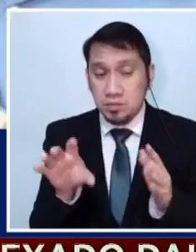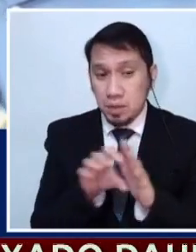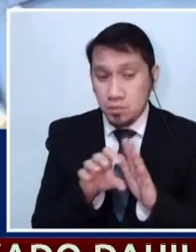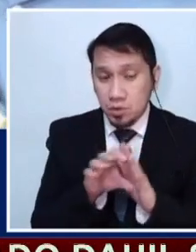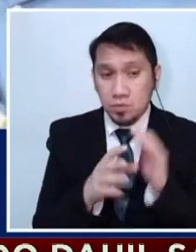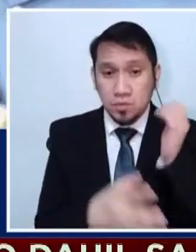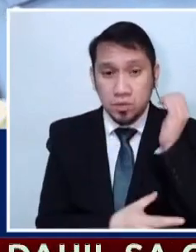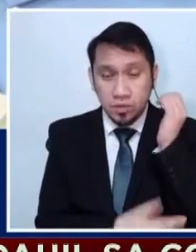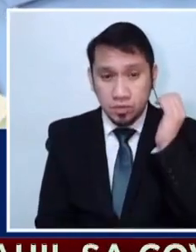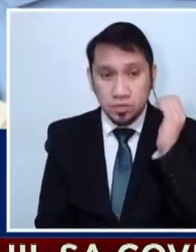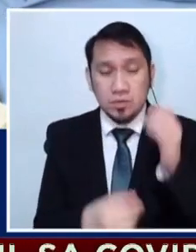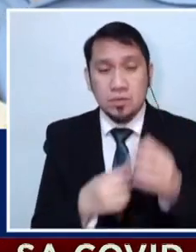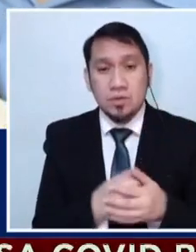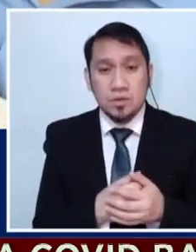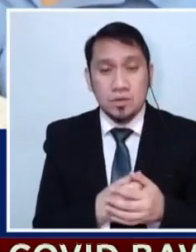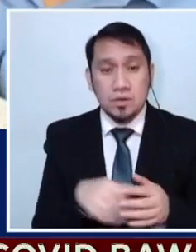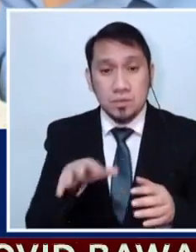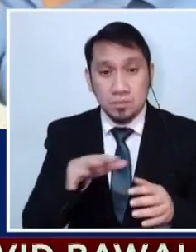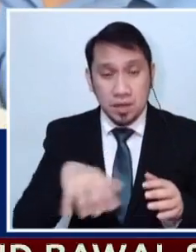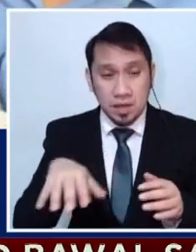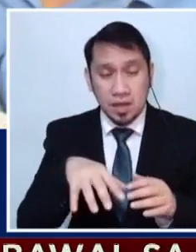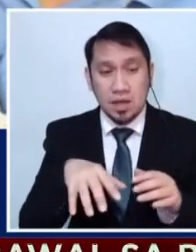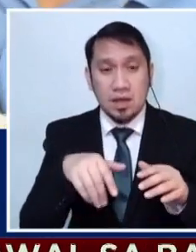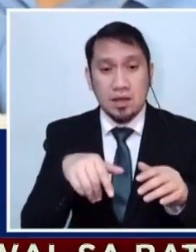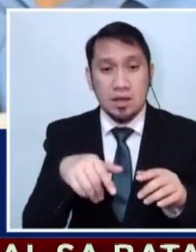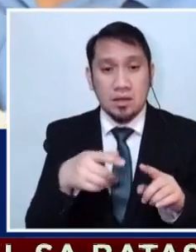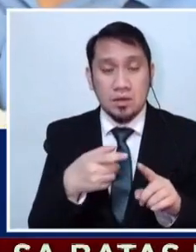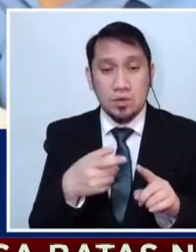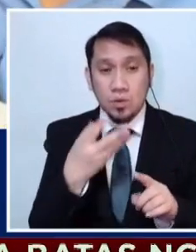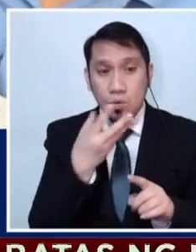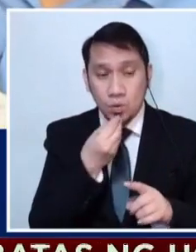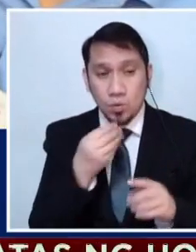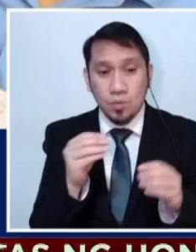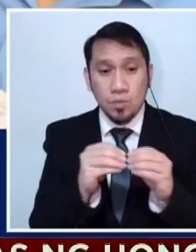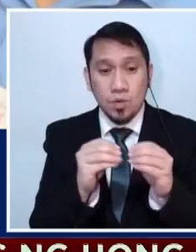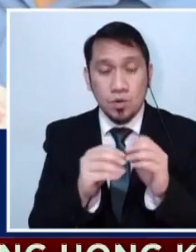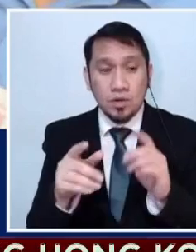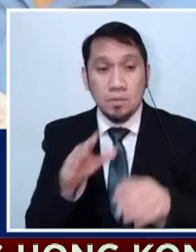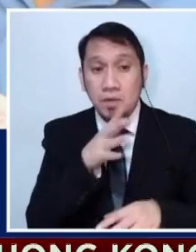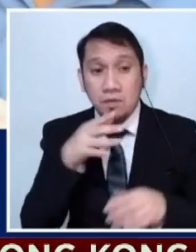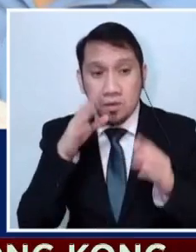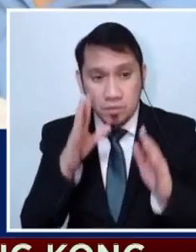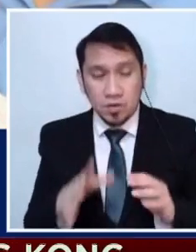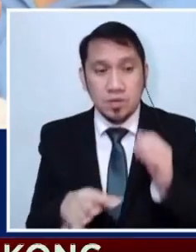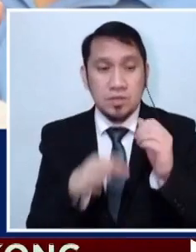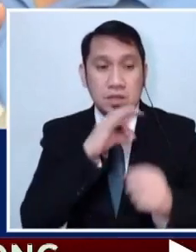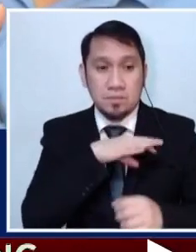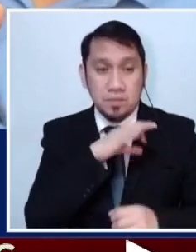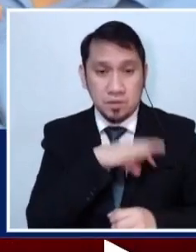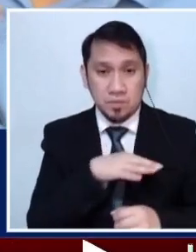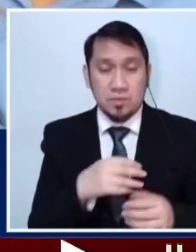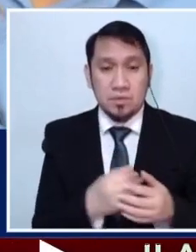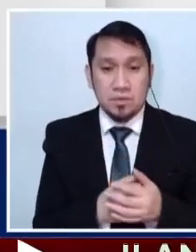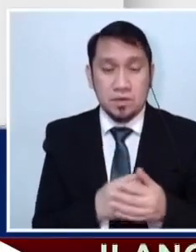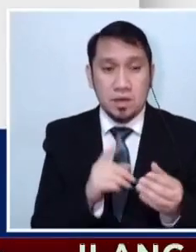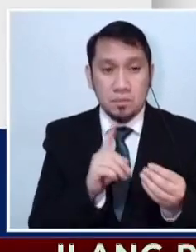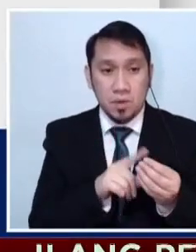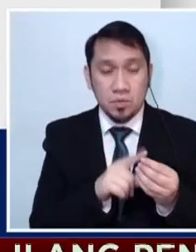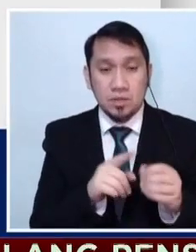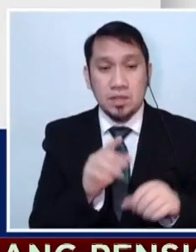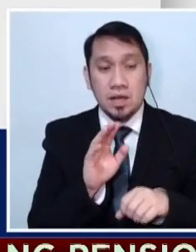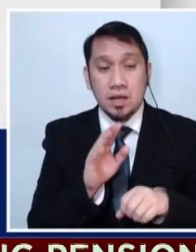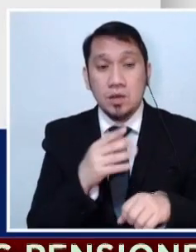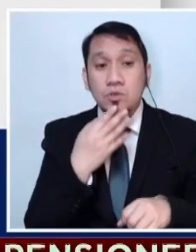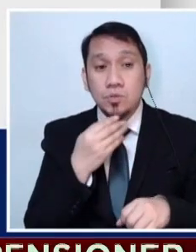mga pigado na giniasubong, amo ang makabenepisyo sang pagpaayo sang sugar industry.